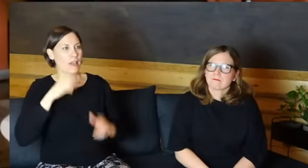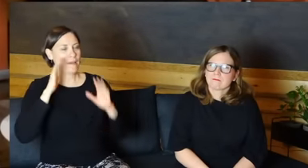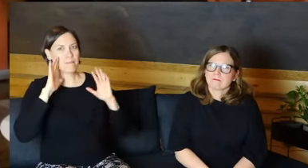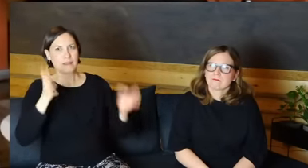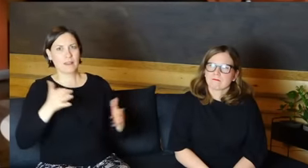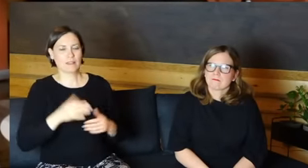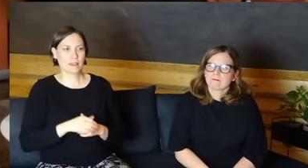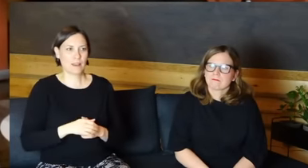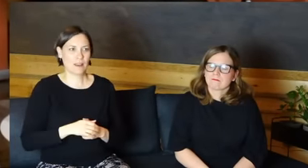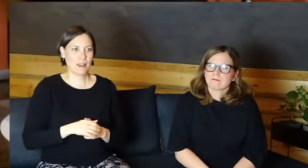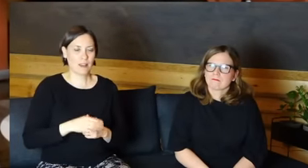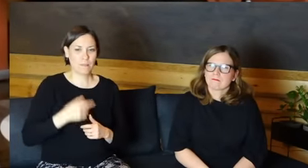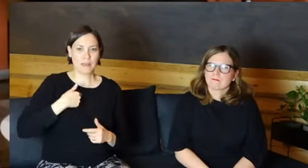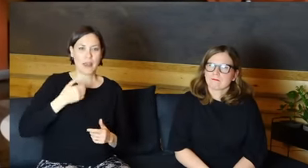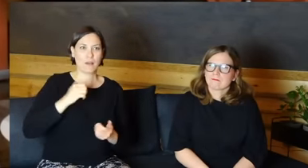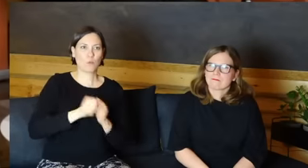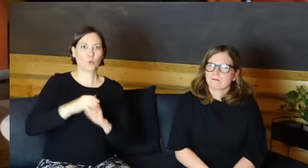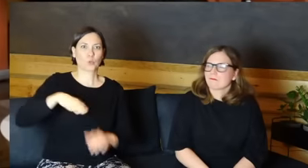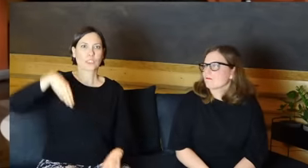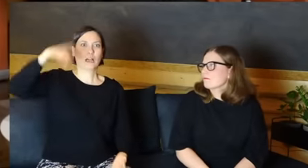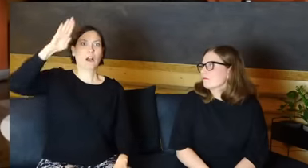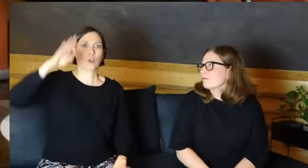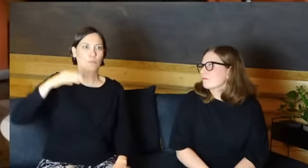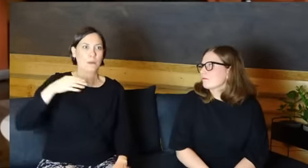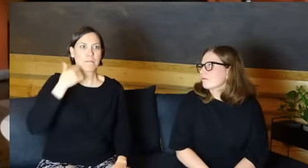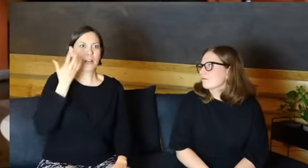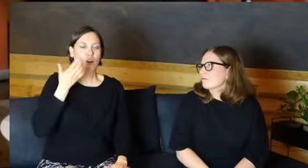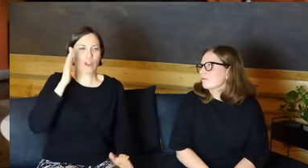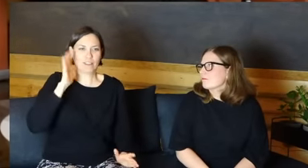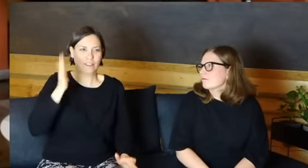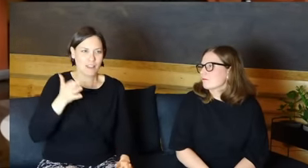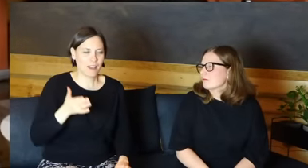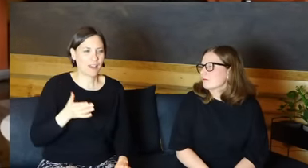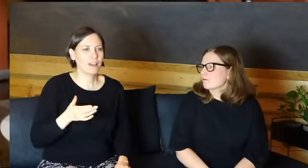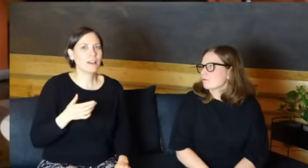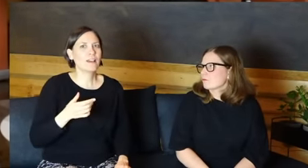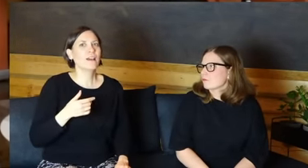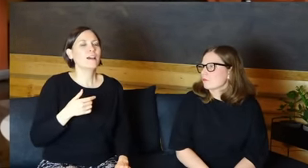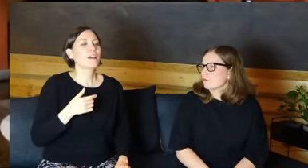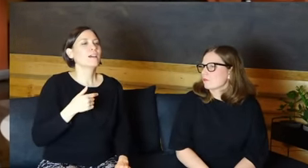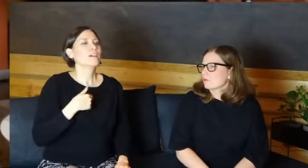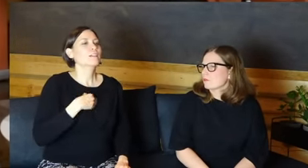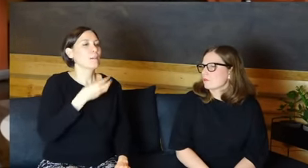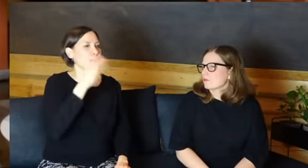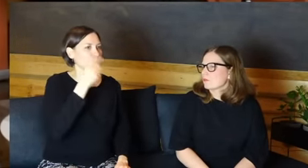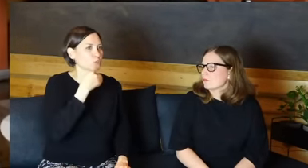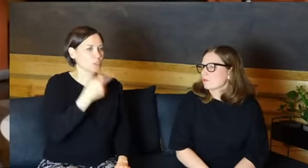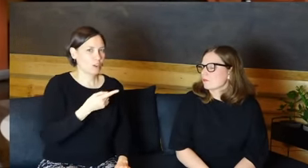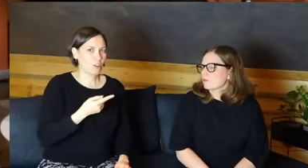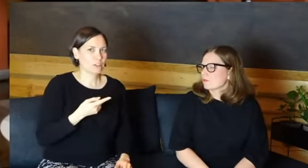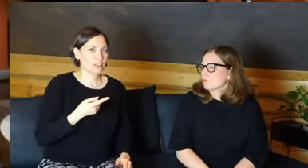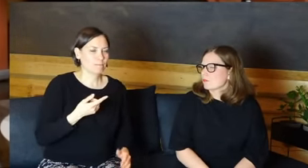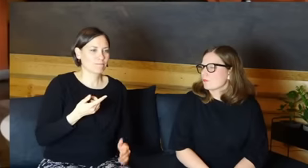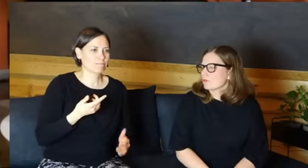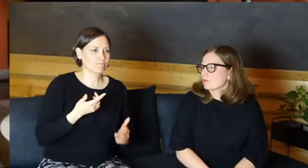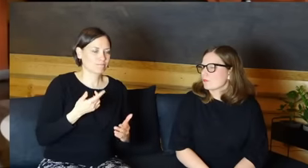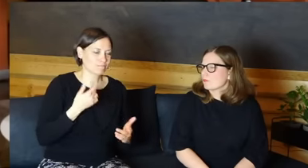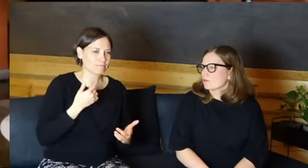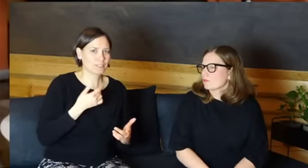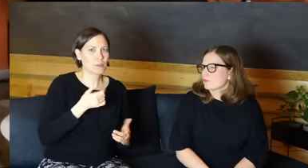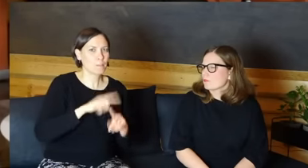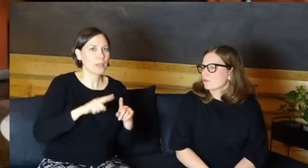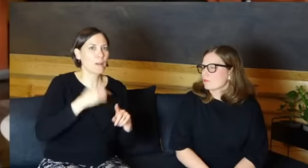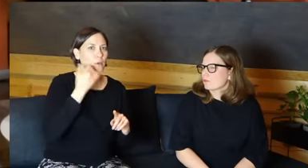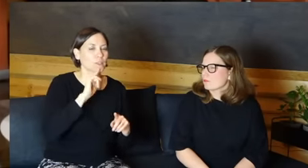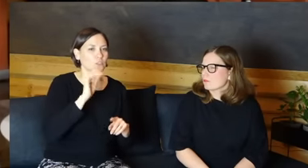tuota, milloin tässä isos kasvaa. Ja mä hyppään lentokoneeseen, että tuota, mä soitan sulle myöhemmin. Tämä oli tuota, ensimmäinen